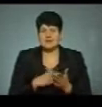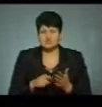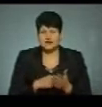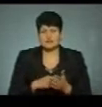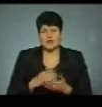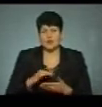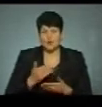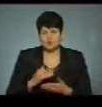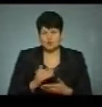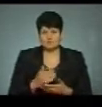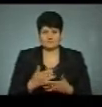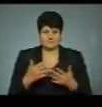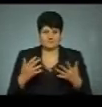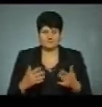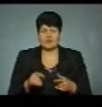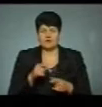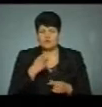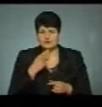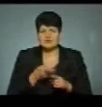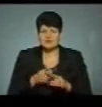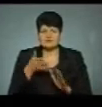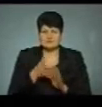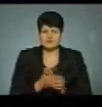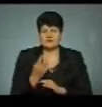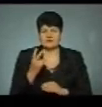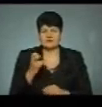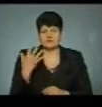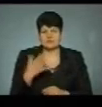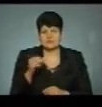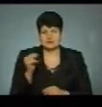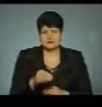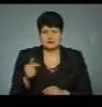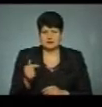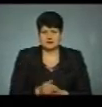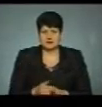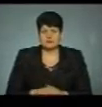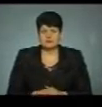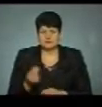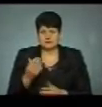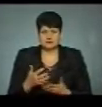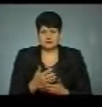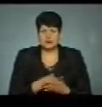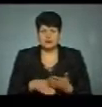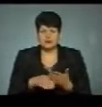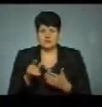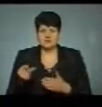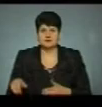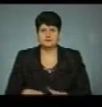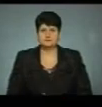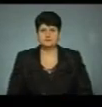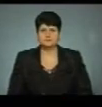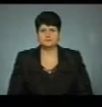ноутбуки, розповів Василь Кунько. За його словами, на це витратили близько 250 тисяч гривень. Кошти збирали волонтери.